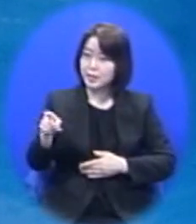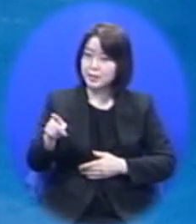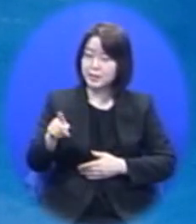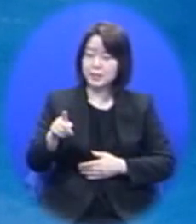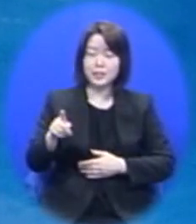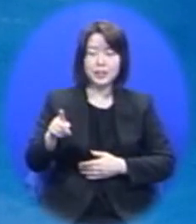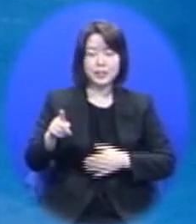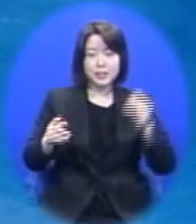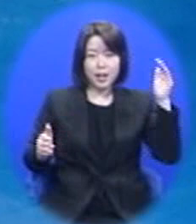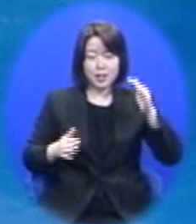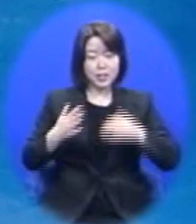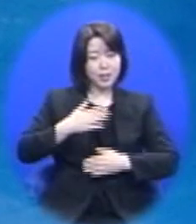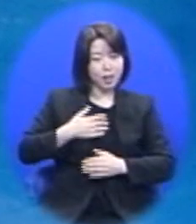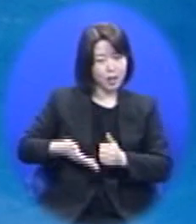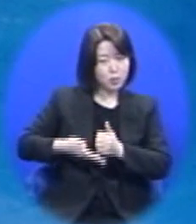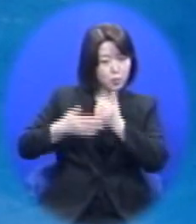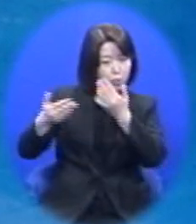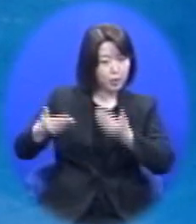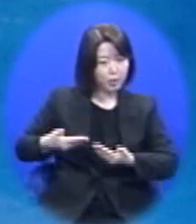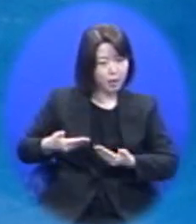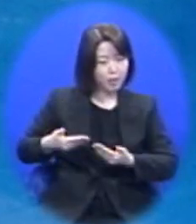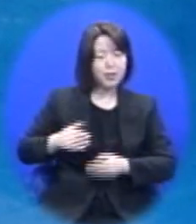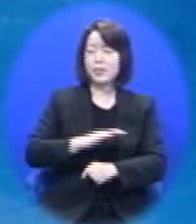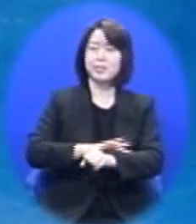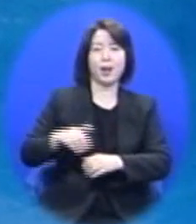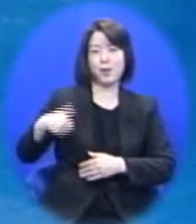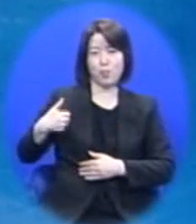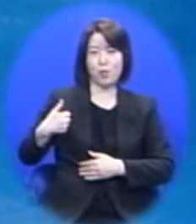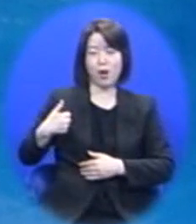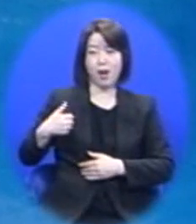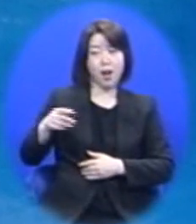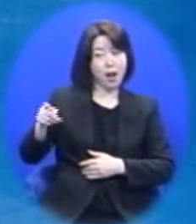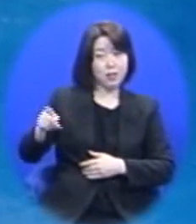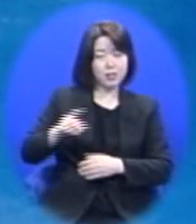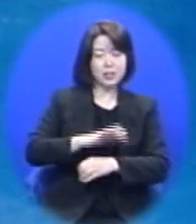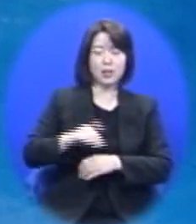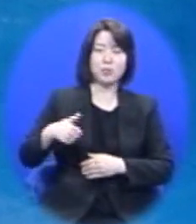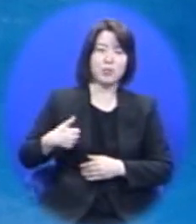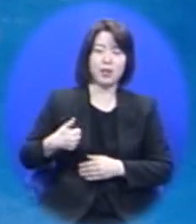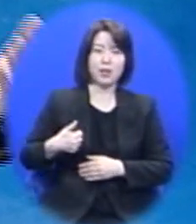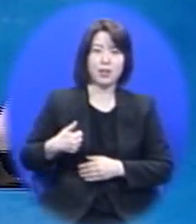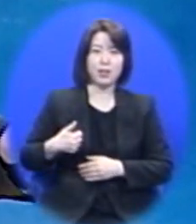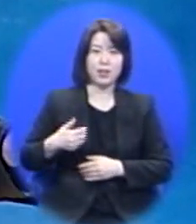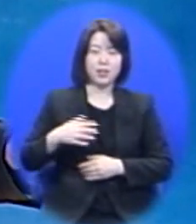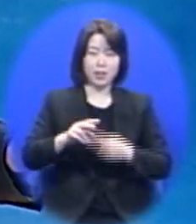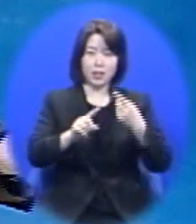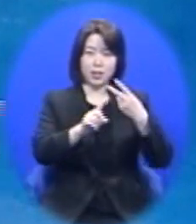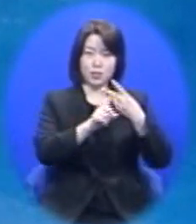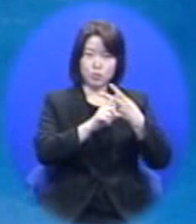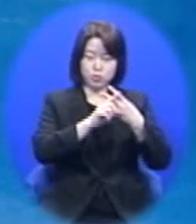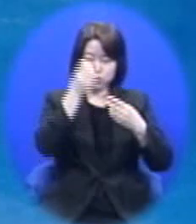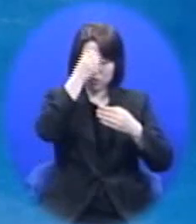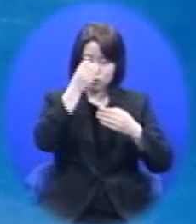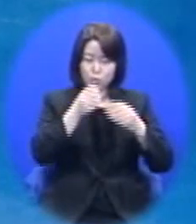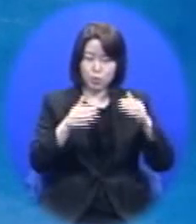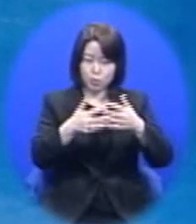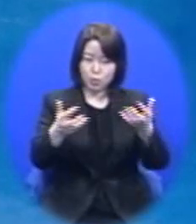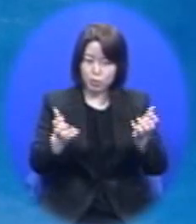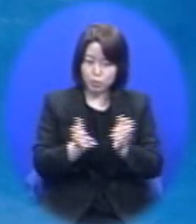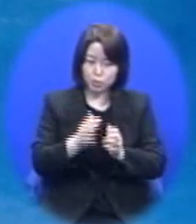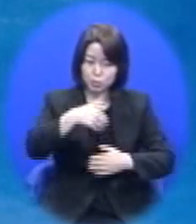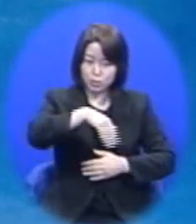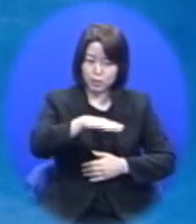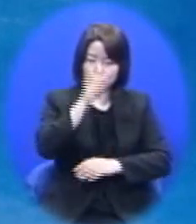존경할까? 저는 잘 모르겠어요. 제가 그 아이와 잘 아는 것도 아니고 제가 중고등부 예배에 들어가서 설교를 한 적도